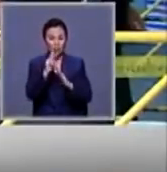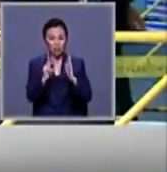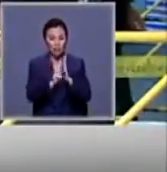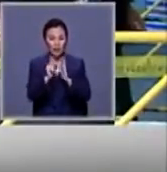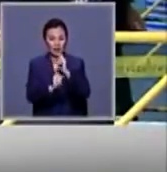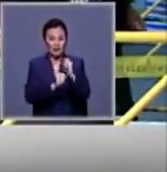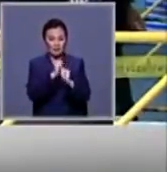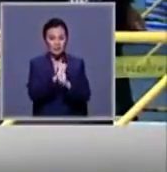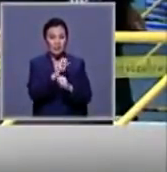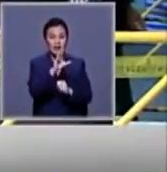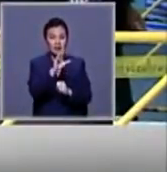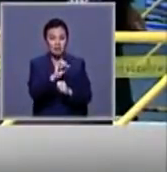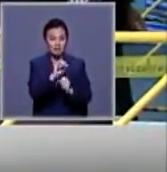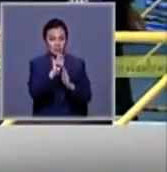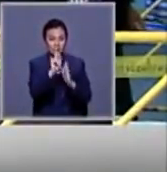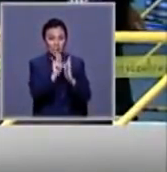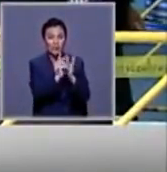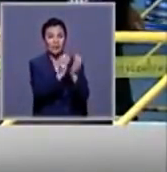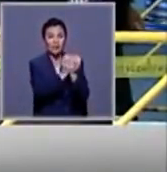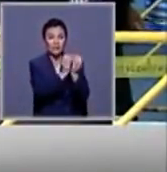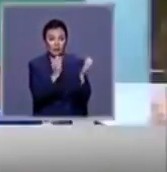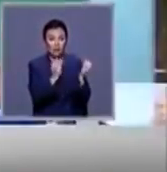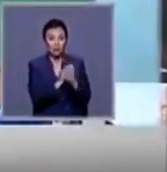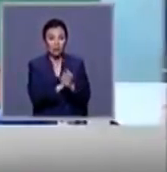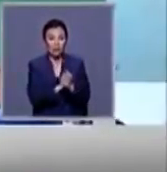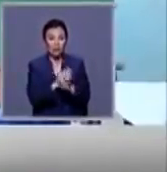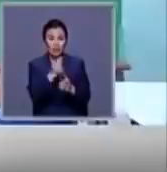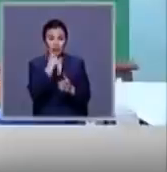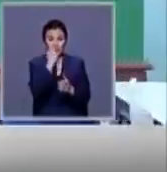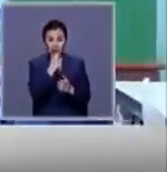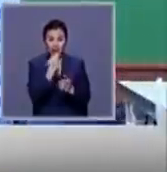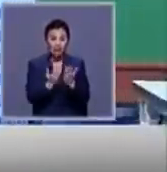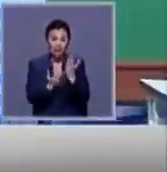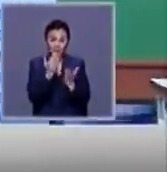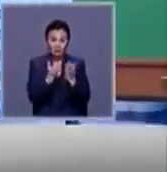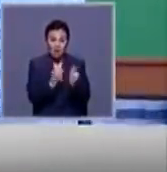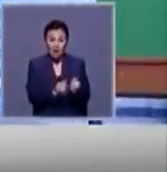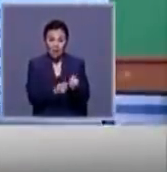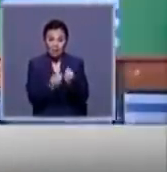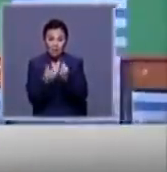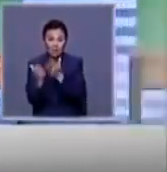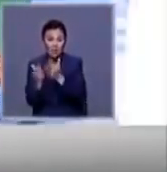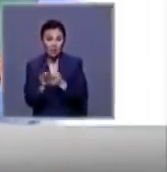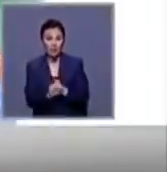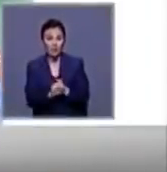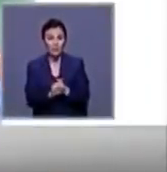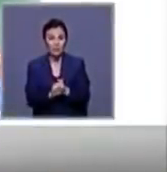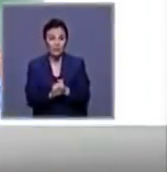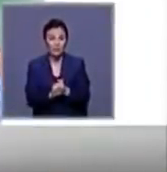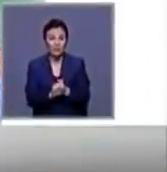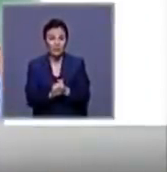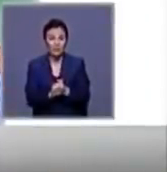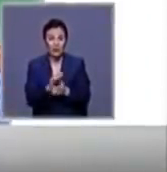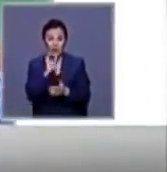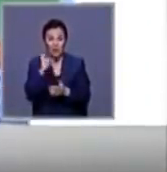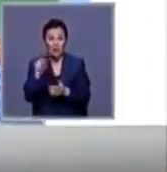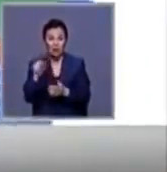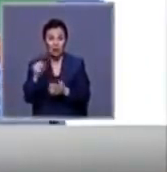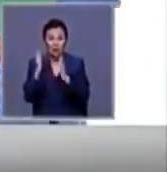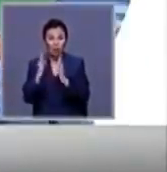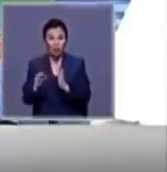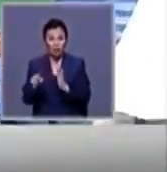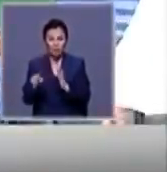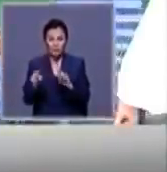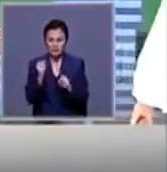การสรรหาเป็นคนตัดสินคุณก็มีองค์กรใครก็ได้ที่ไปส่งทั่วทีอย่างคุณเรืองไกรนี่ก็มีนิติบุคคลคอนโด